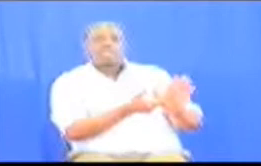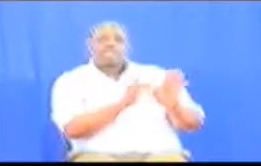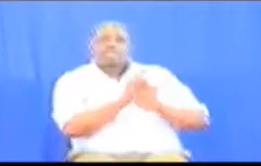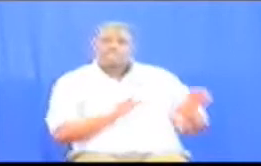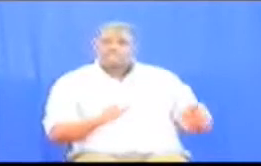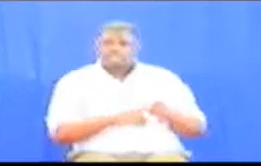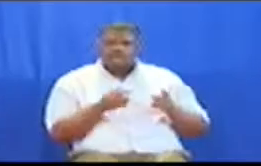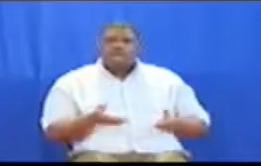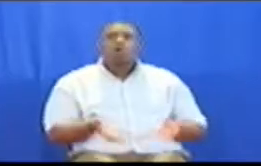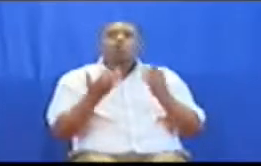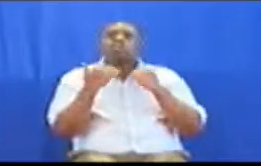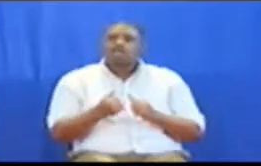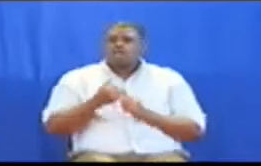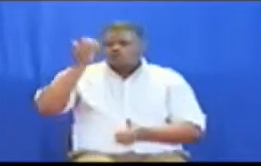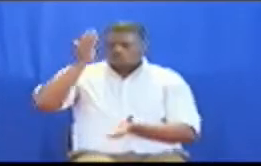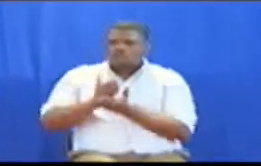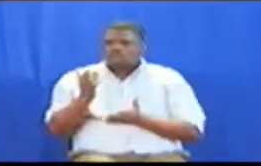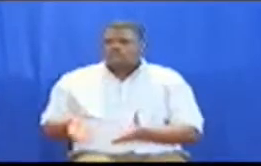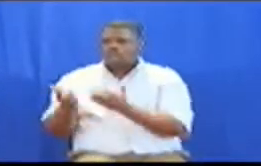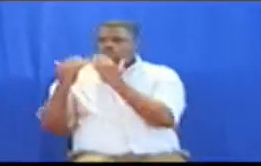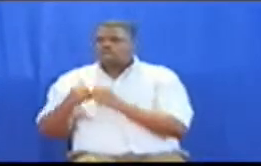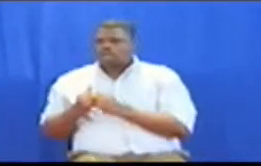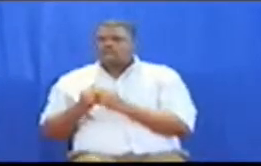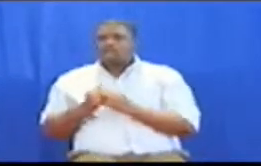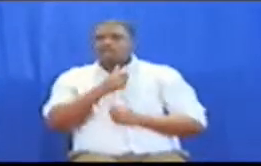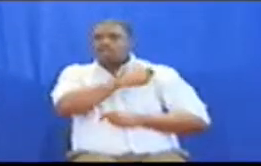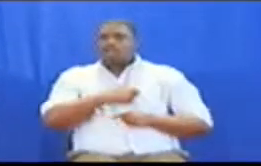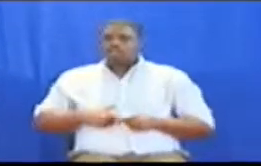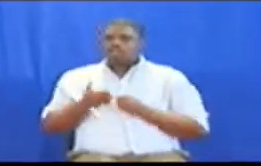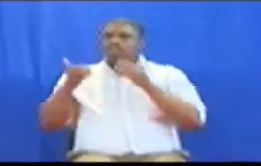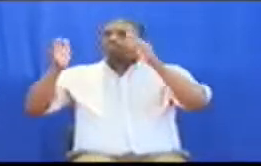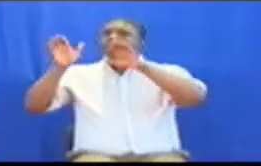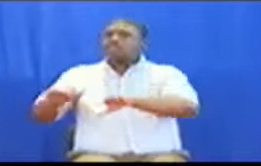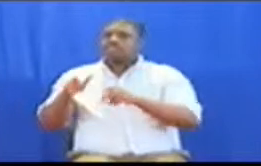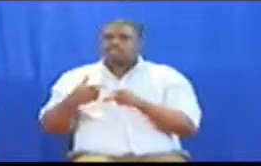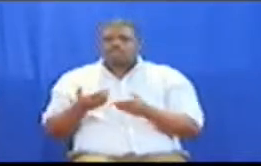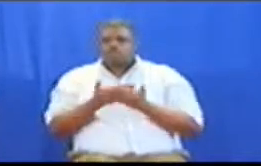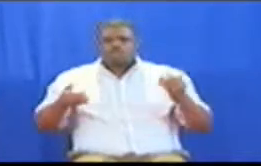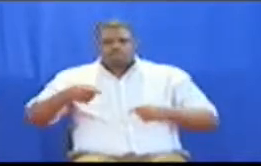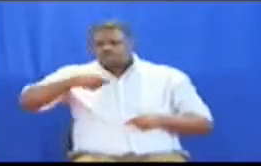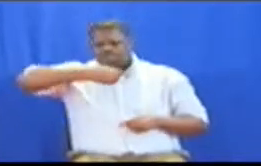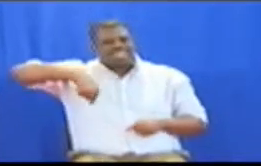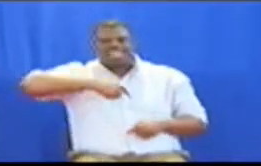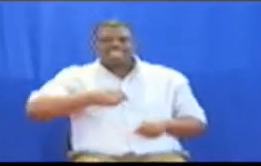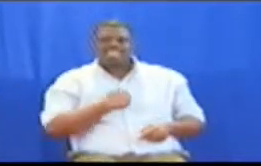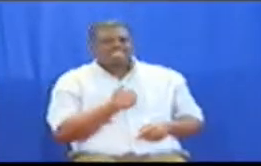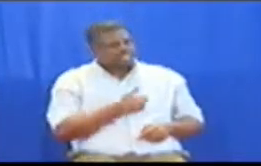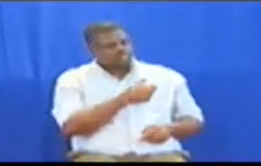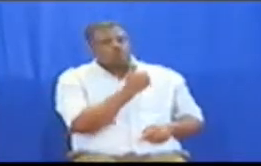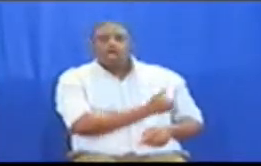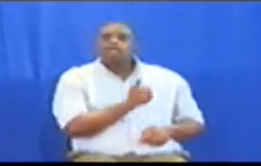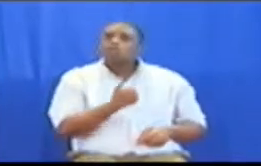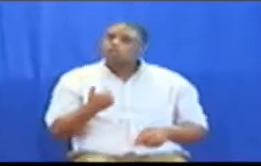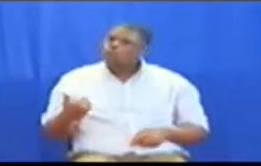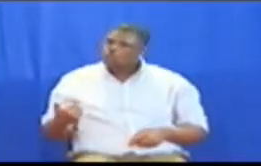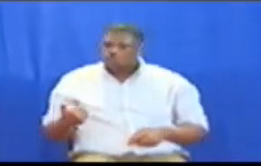kwamba anaweza. Ni kweli wanaweza. Mheshimiwa Rais, Mungu ambariki sana kwa sababu sisi ni watoto wa kina mama